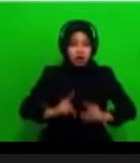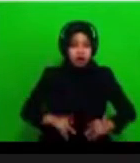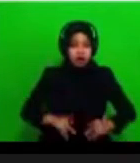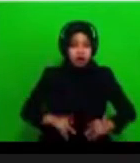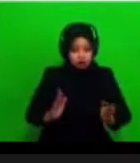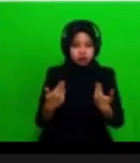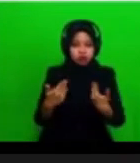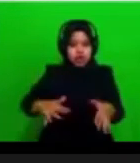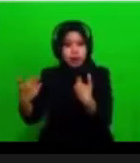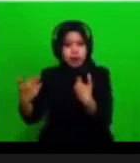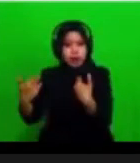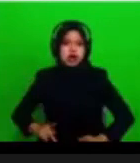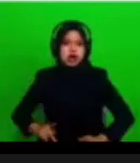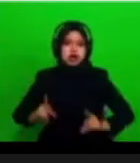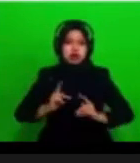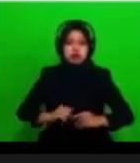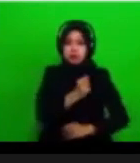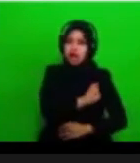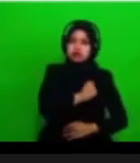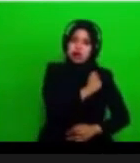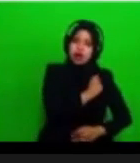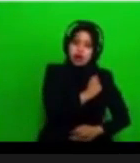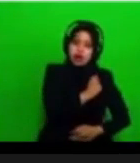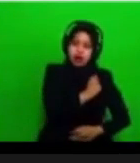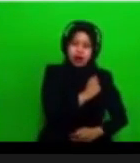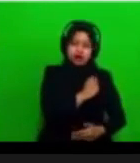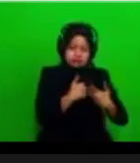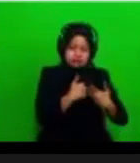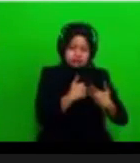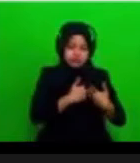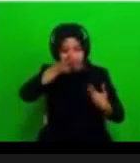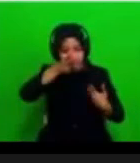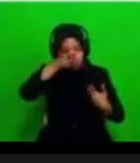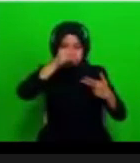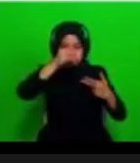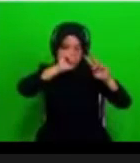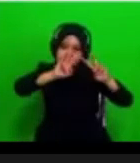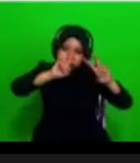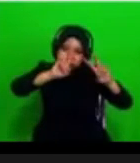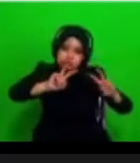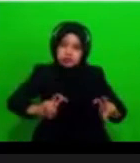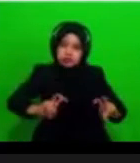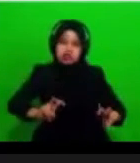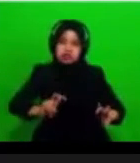karakter siswa. Ini penting, karakter kebangsaan. Menghayati riset-riset,